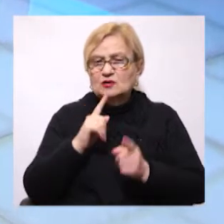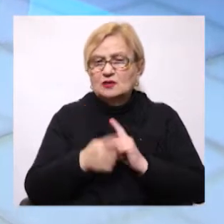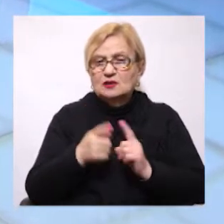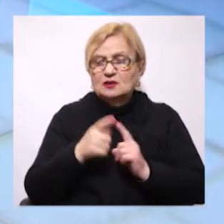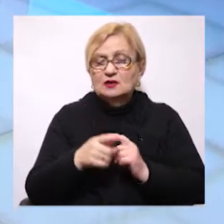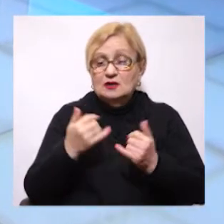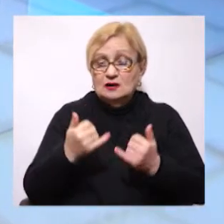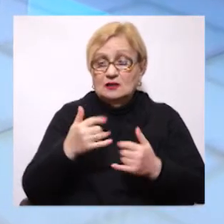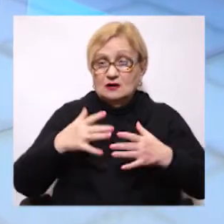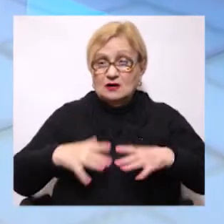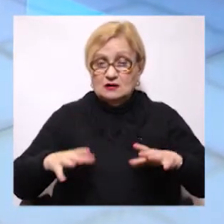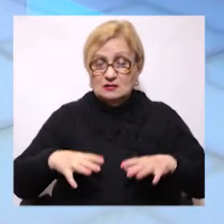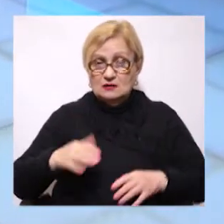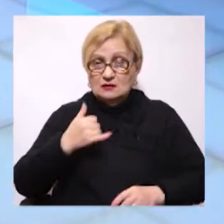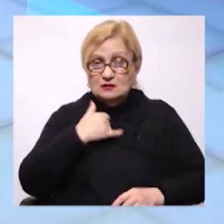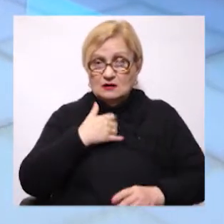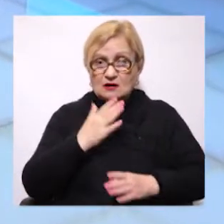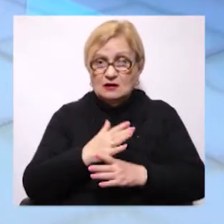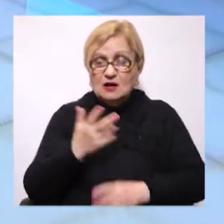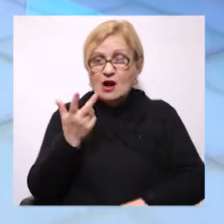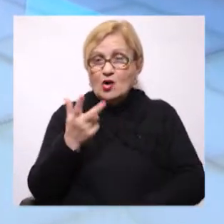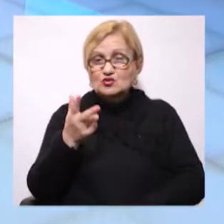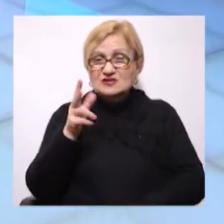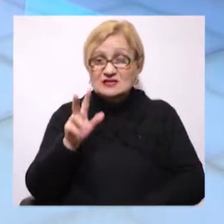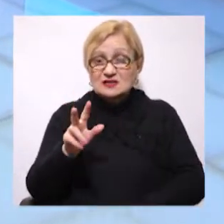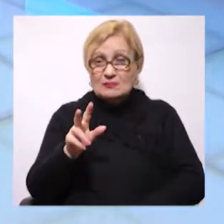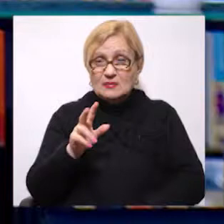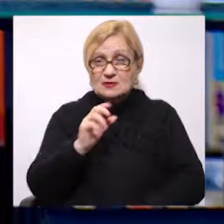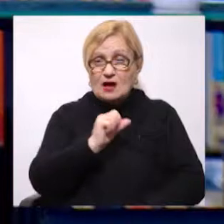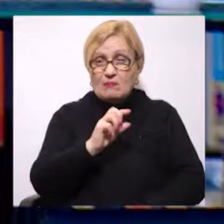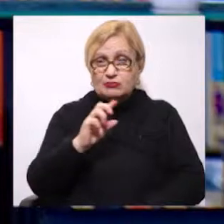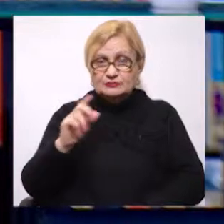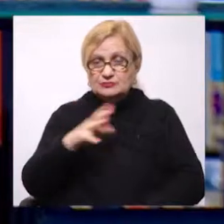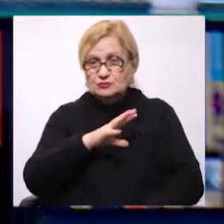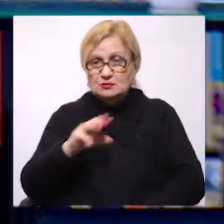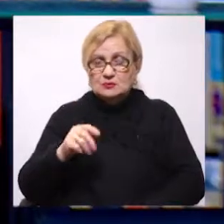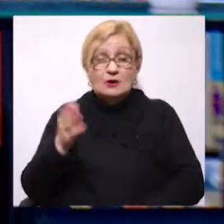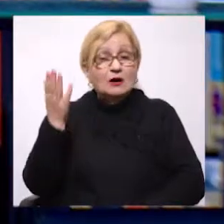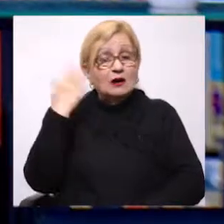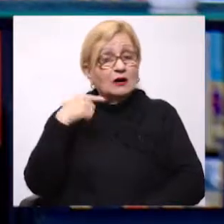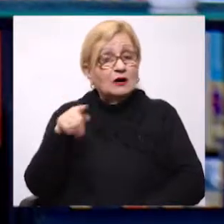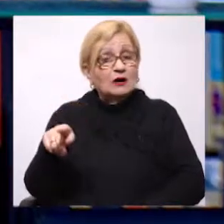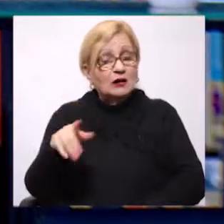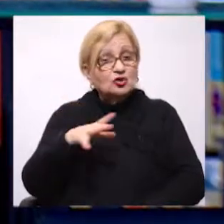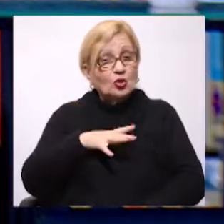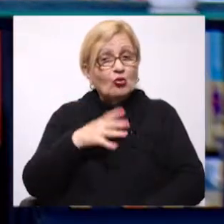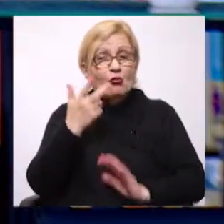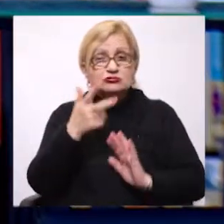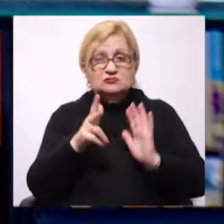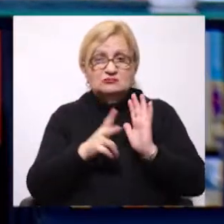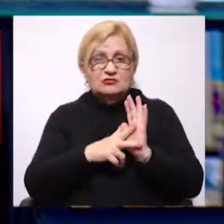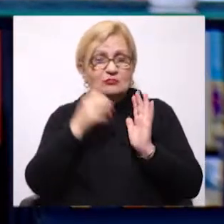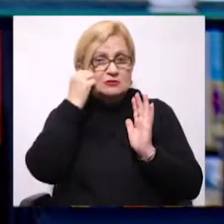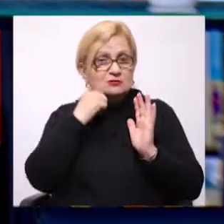ქართულში ჩვენ გვაქვს 33 ასო ბგერა. ილიას დროს ანბანში იყო 38 ასო